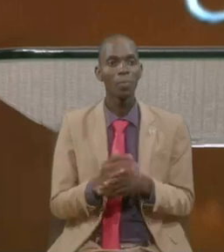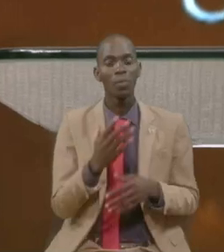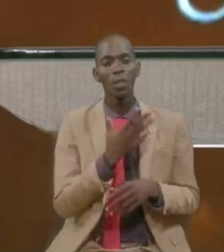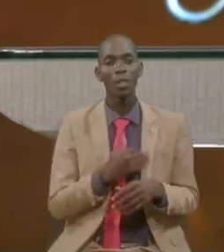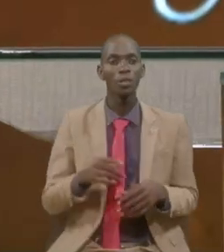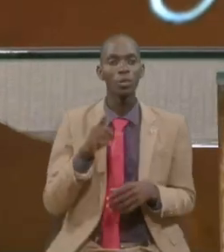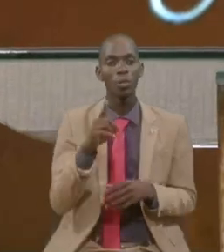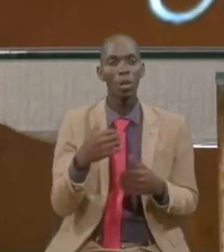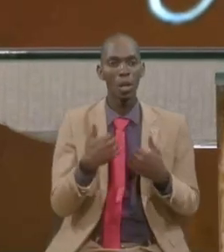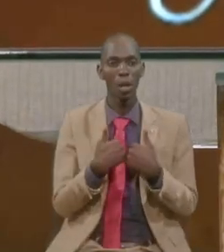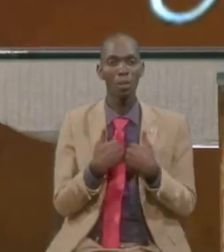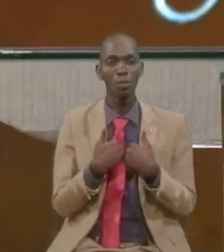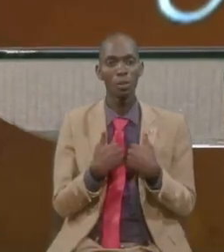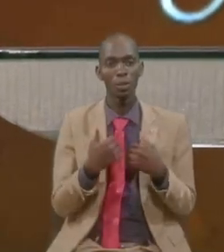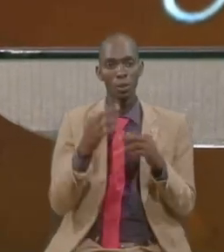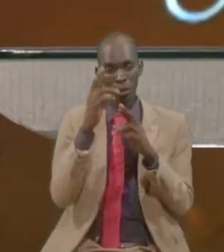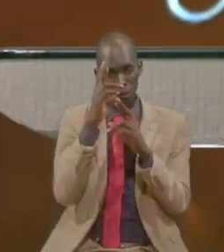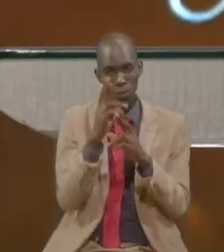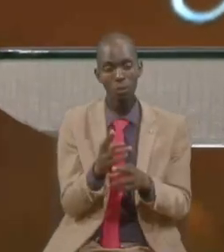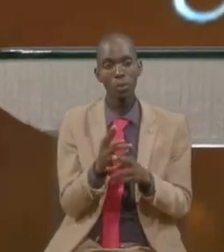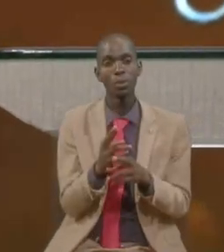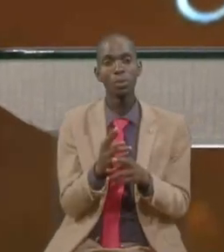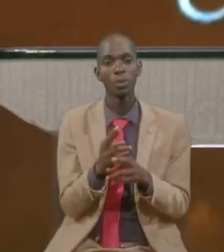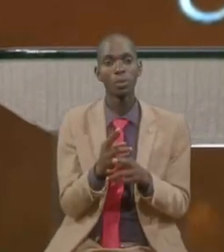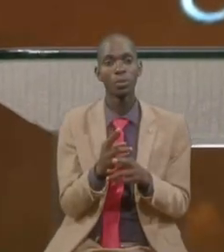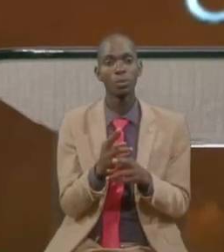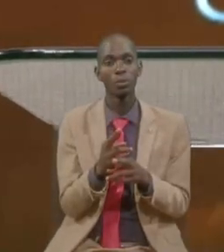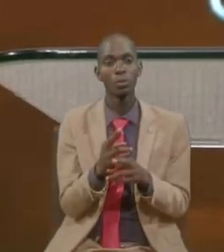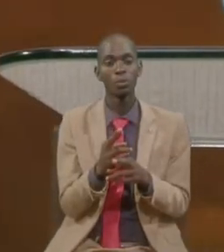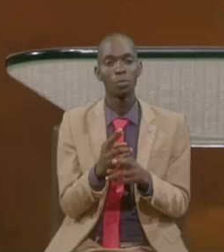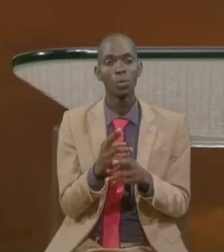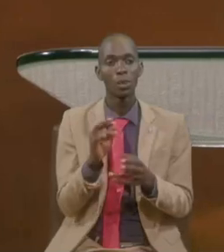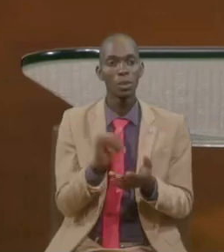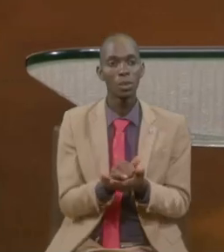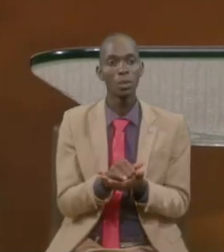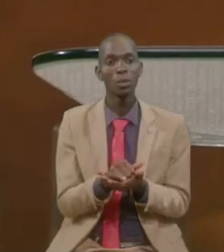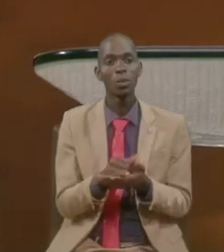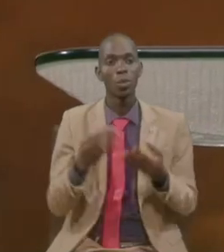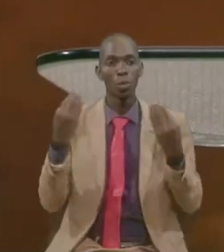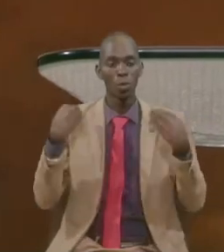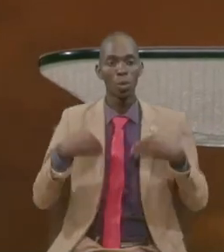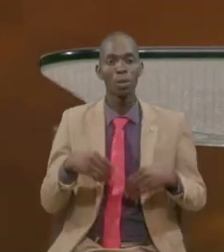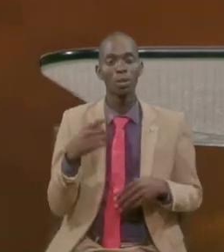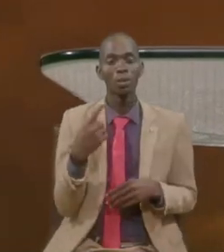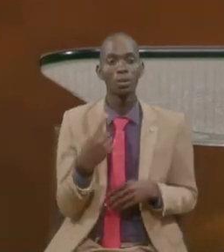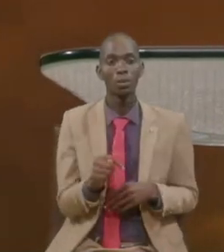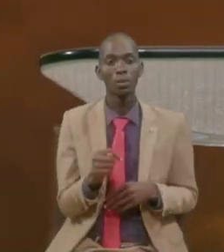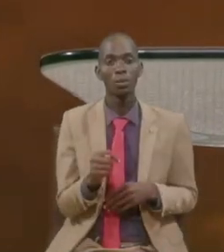Si tournant vos regards vers celui qui porte l'habit magnifique,